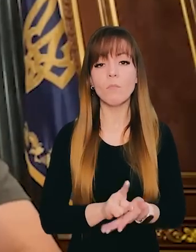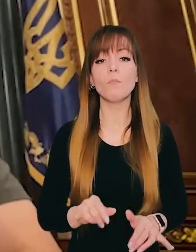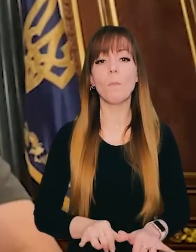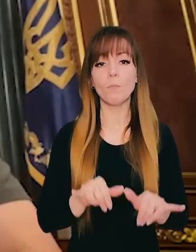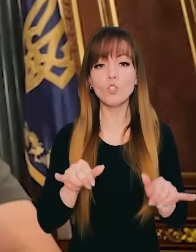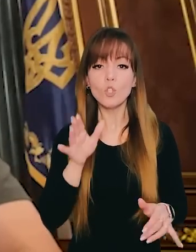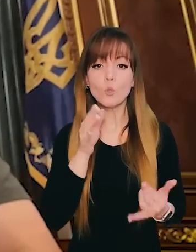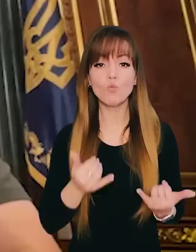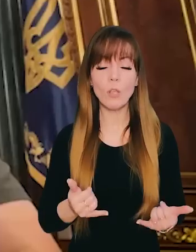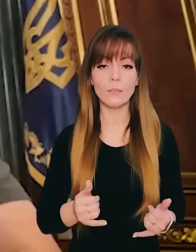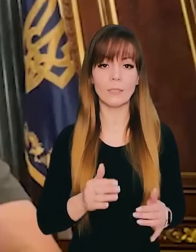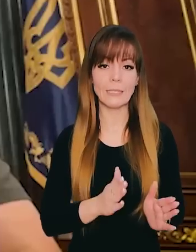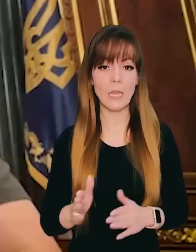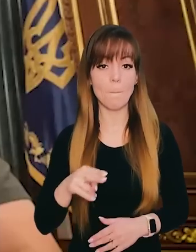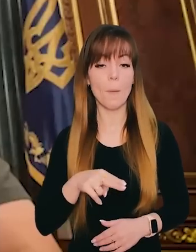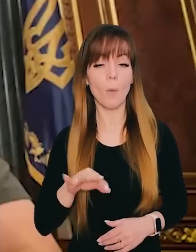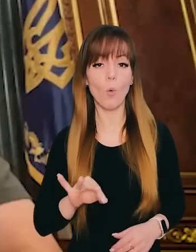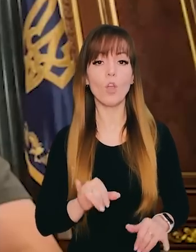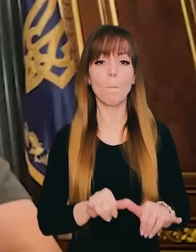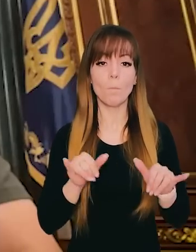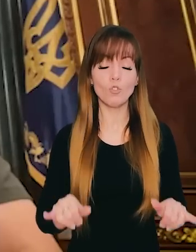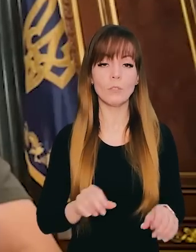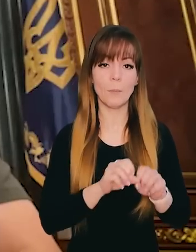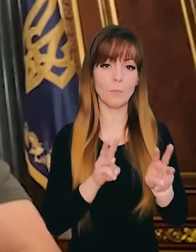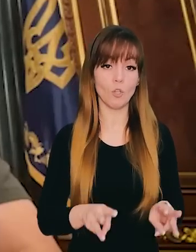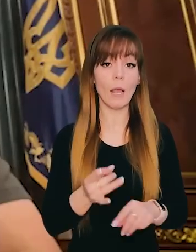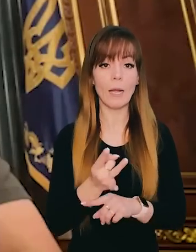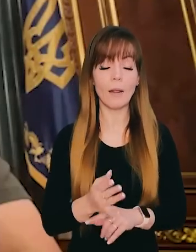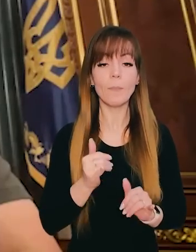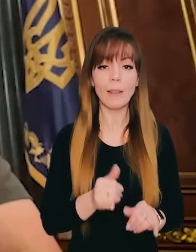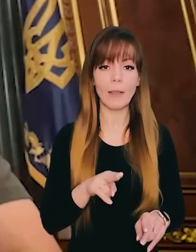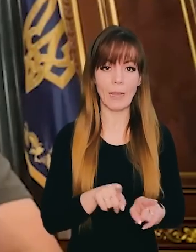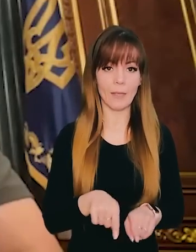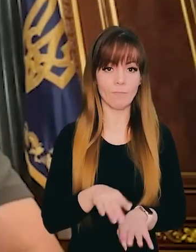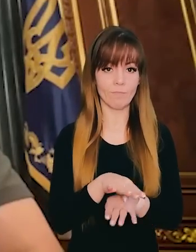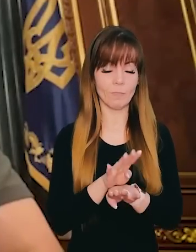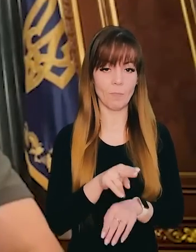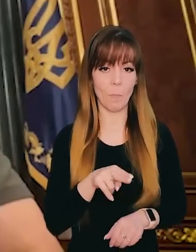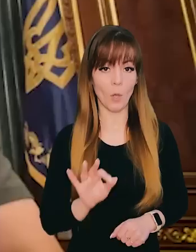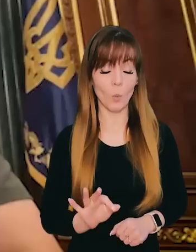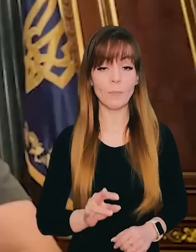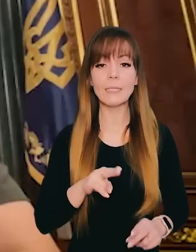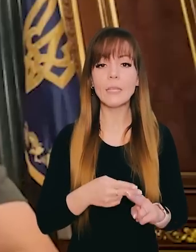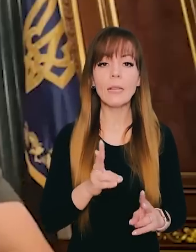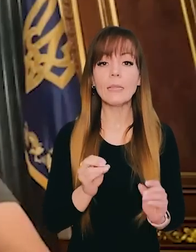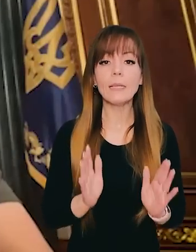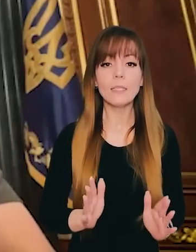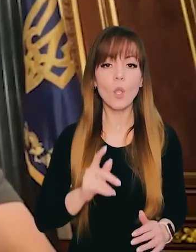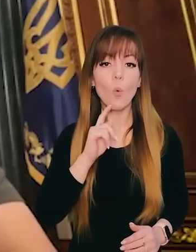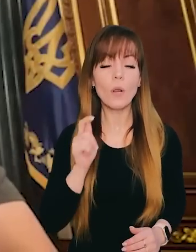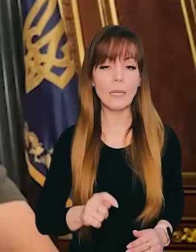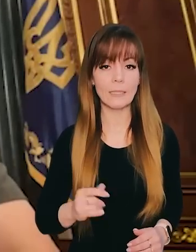значно більше сучасних систем ппу і більше забезпечення ракетами для таких систем і це не